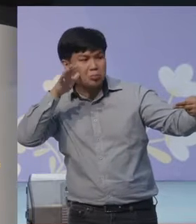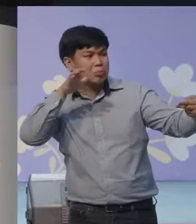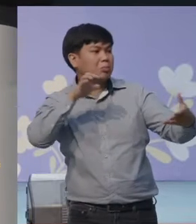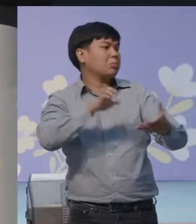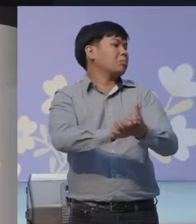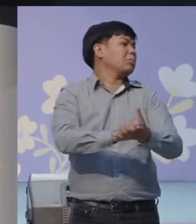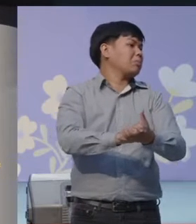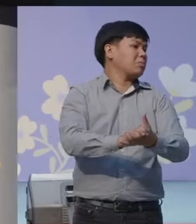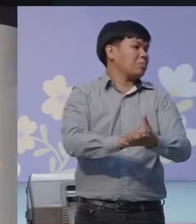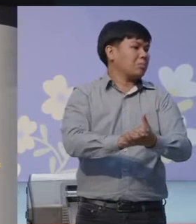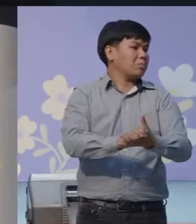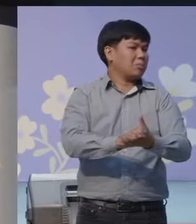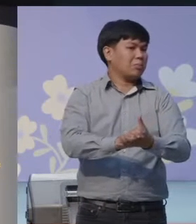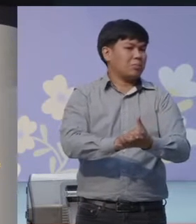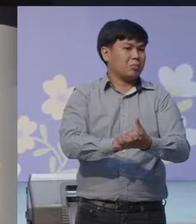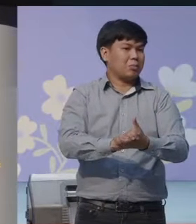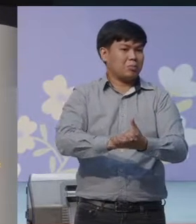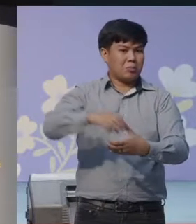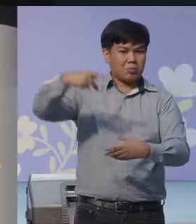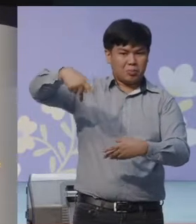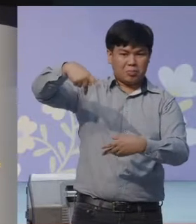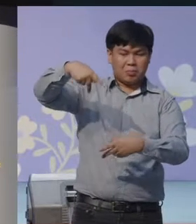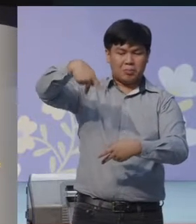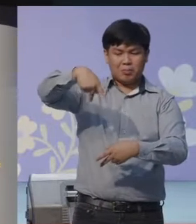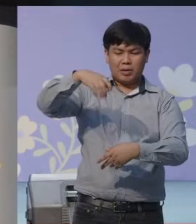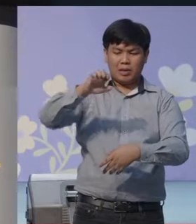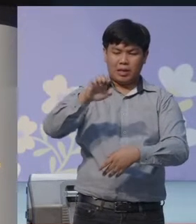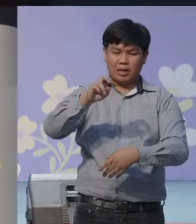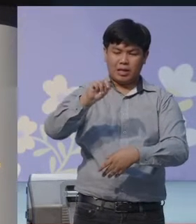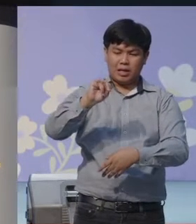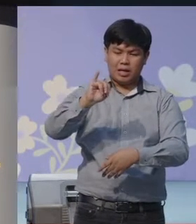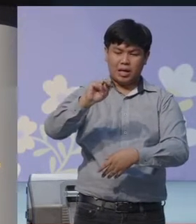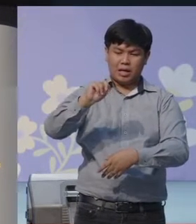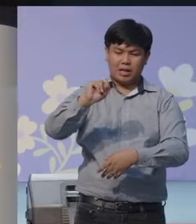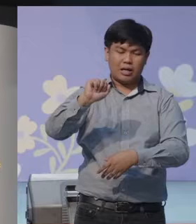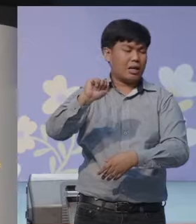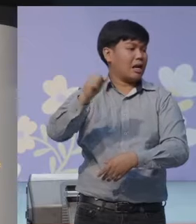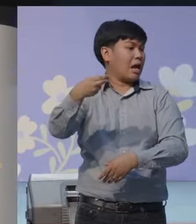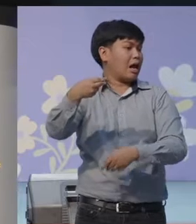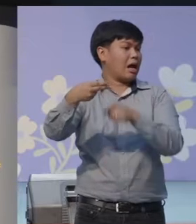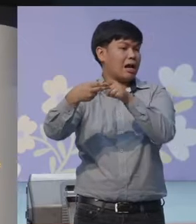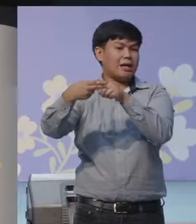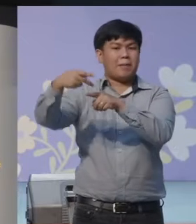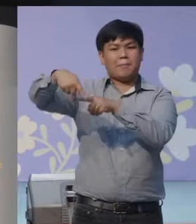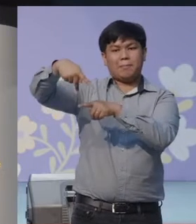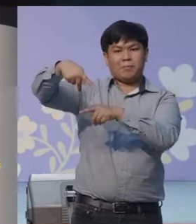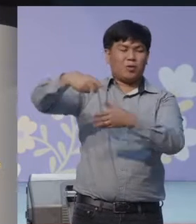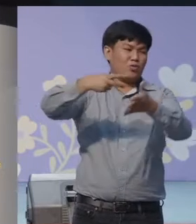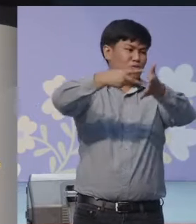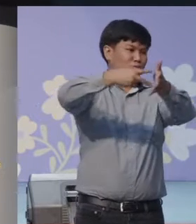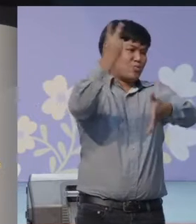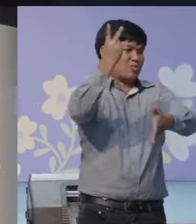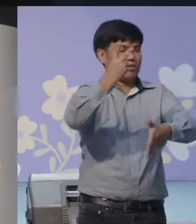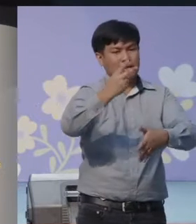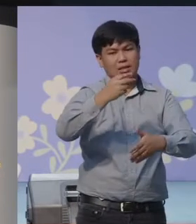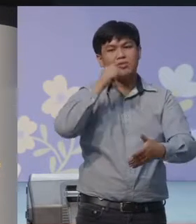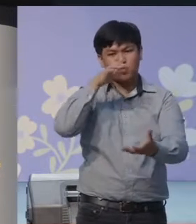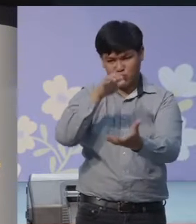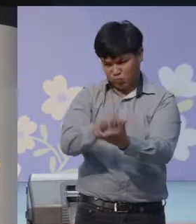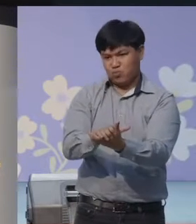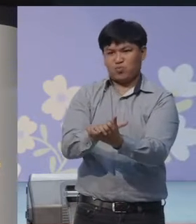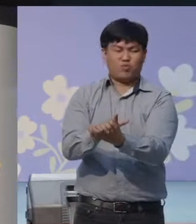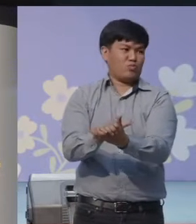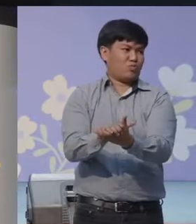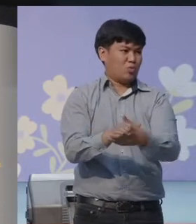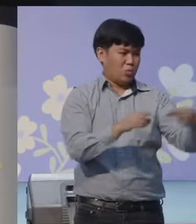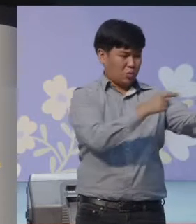kung siya na isa pang asawa, si Penina. Alright? Dahil sa napakahirap na walang